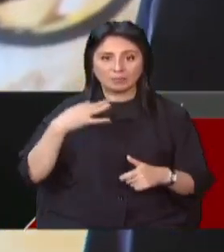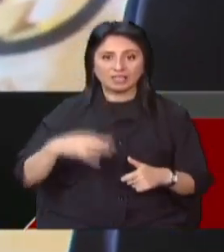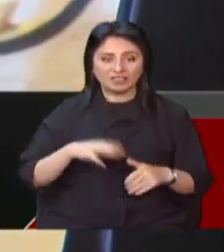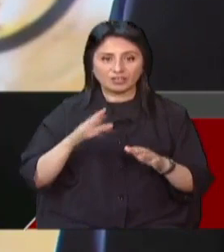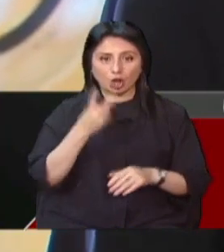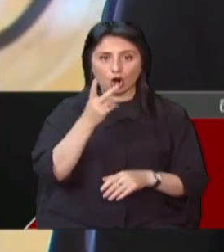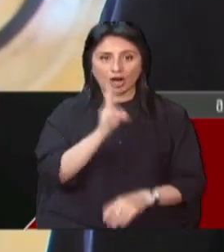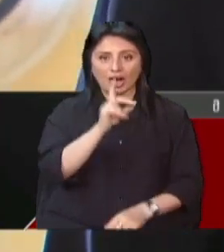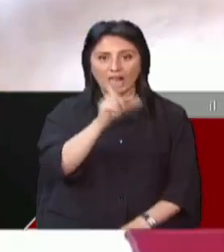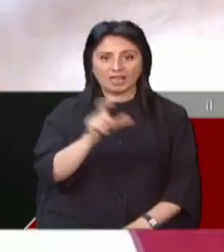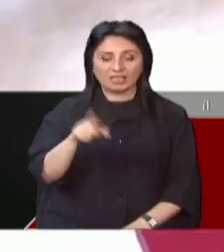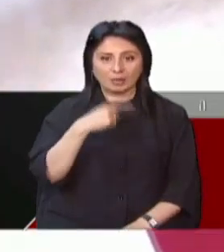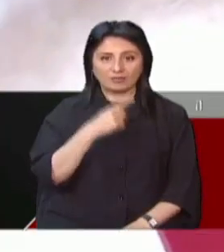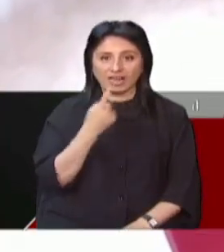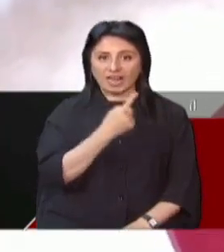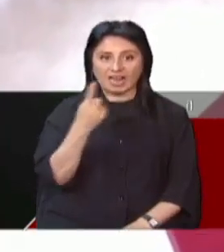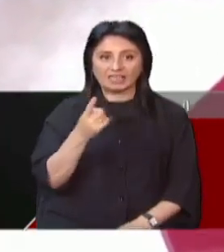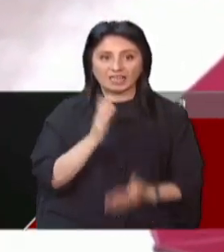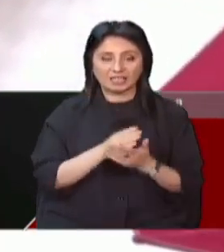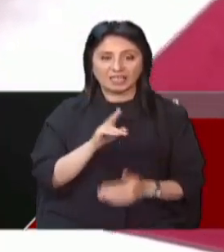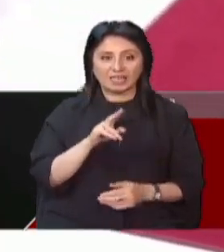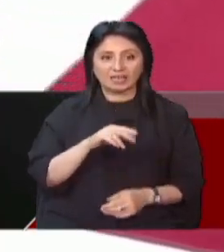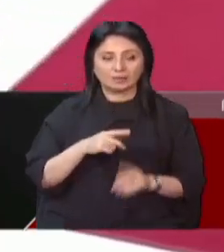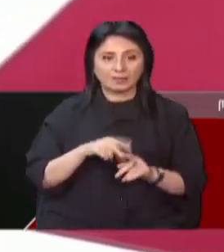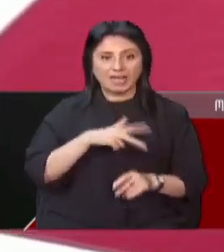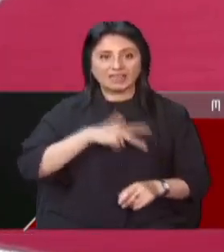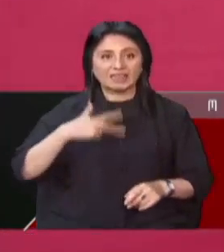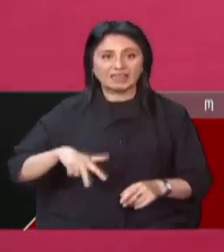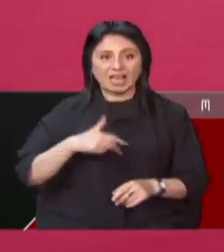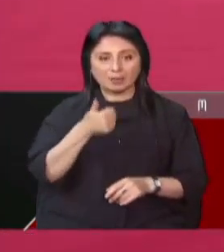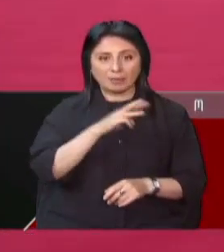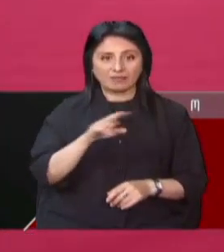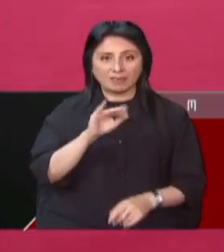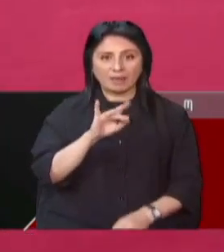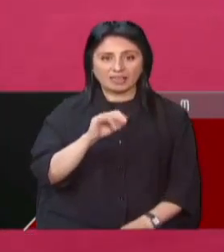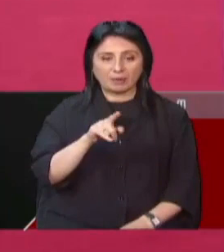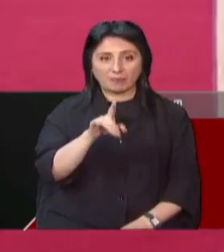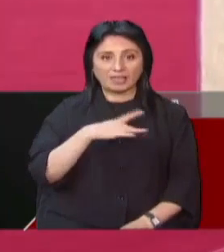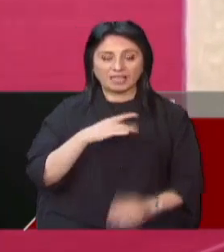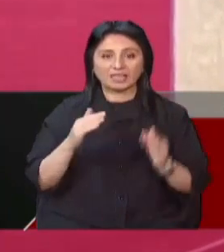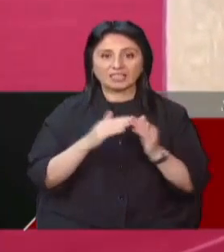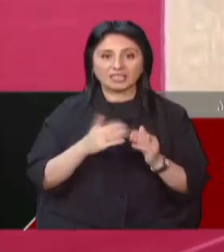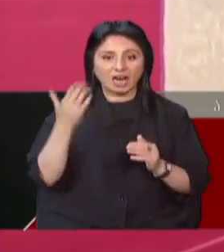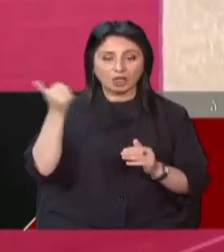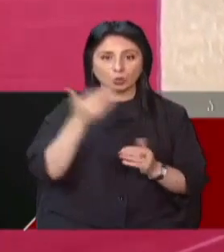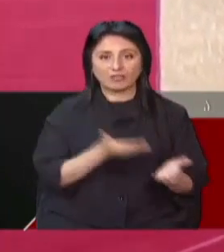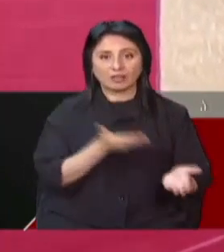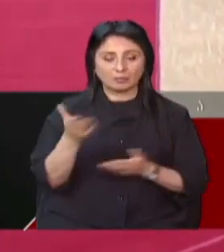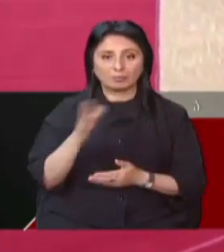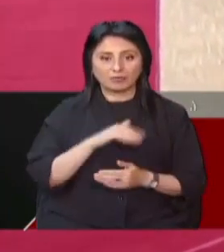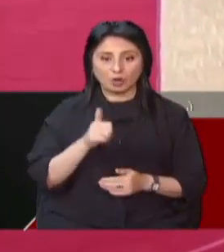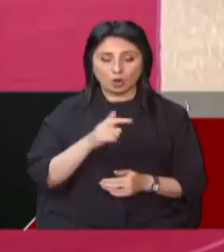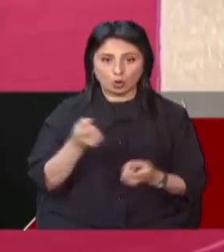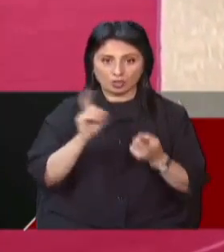პოსტის ორ კანდიდატს ახსენებს. ერთ-ერთი მათგანი დანიის პრემიერ-მინისტრი მეტე ფრედრიქსენია. მას თეთრ სახლში გასულ კვირას უმასპინძლეს.